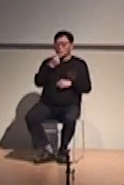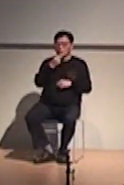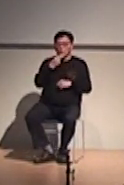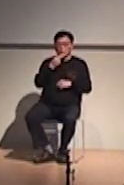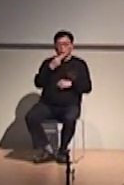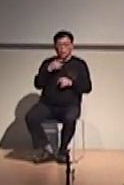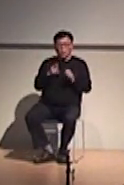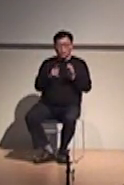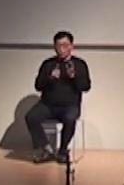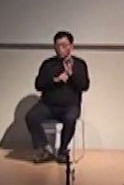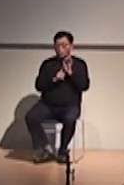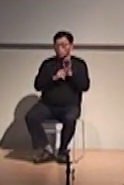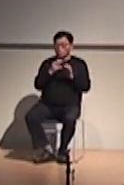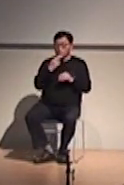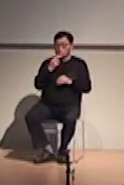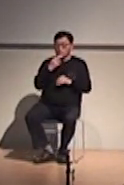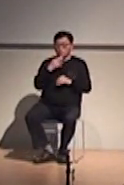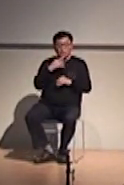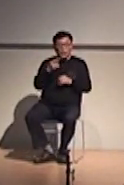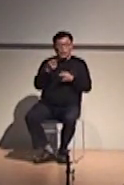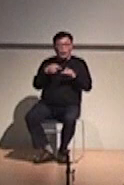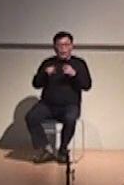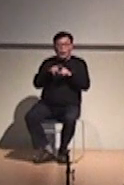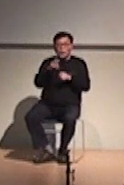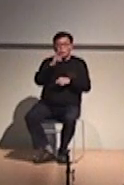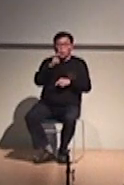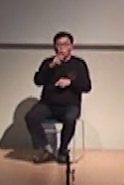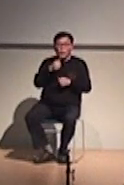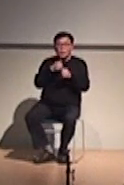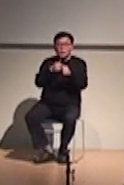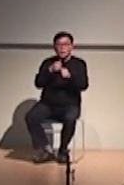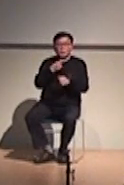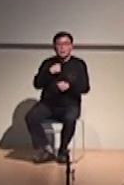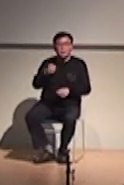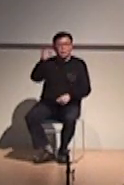예. 솔직히 나는 따라 불러봤다.